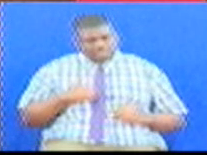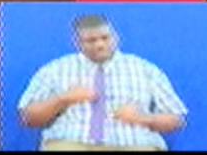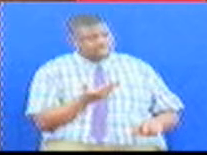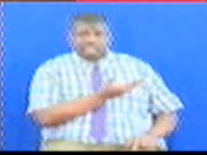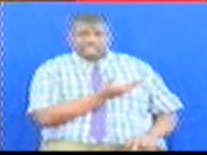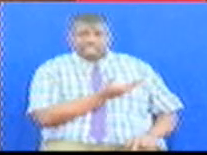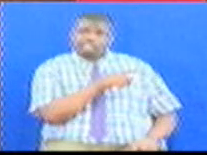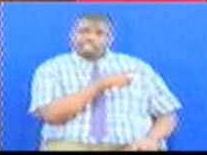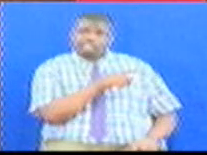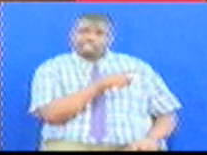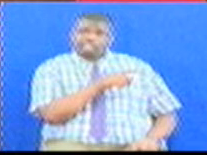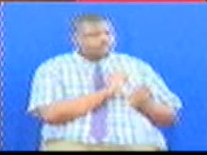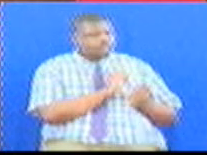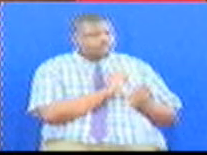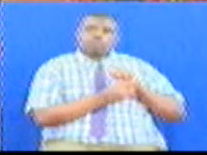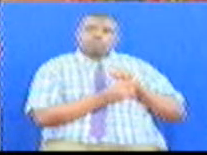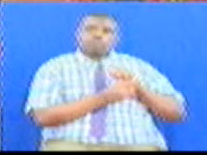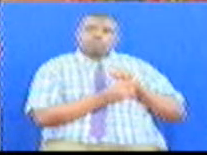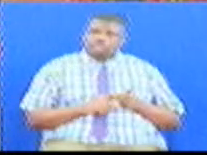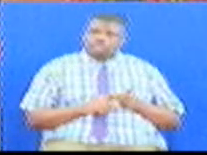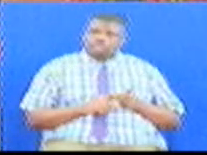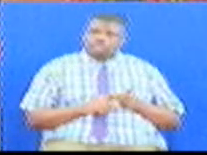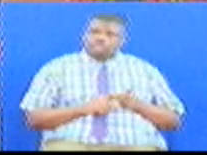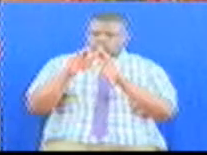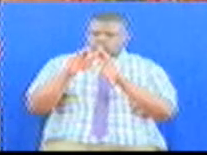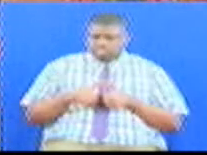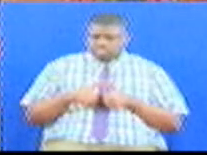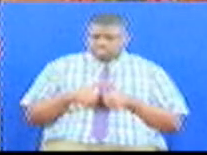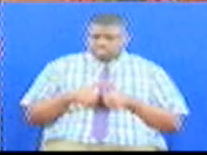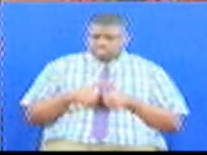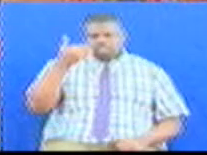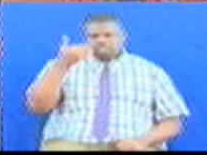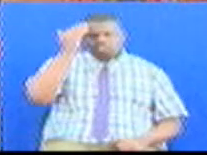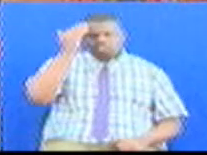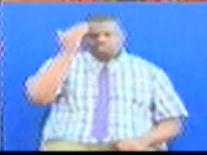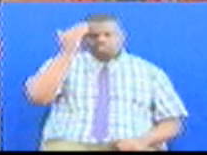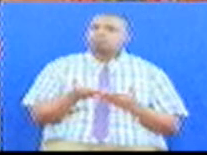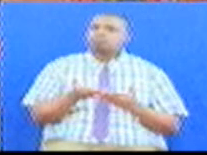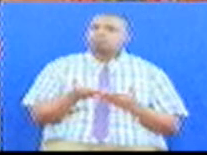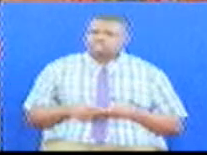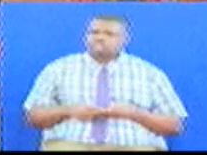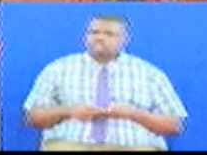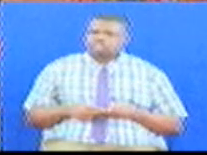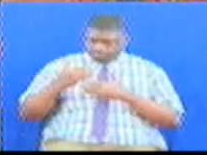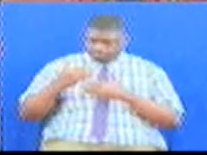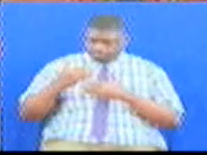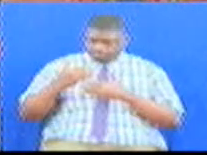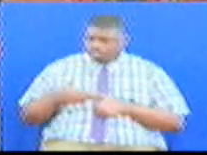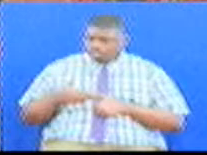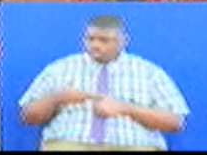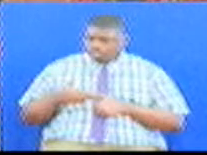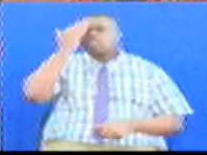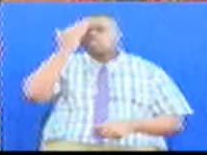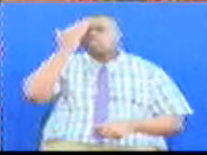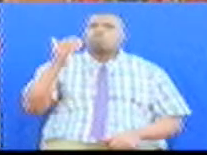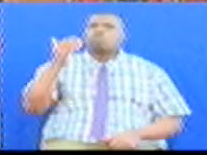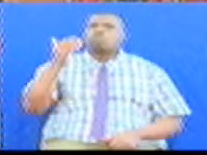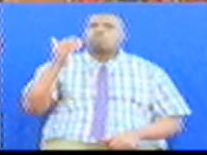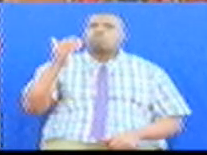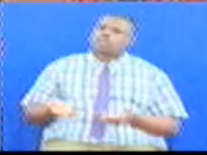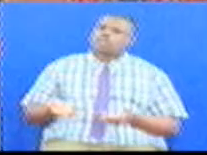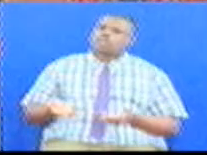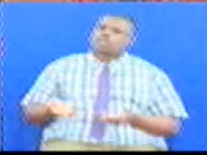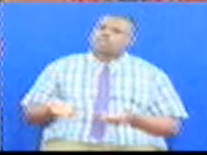zikaje zikabadilishwa na Bunge lako lisitambue chochote. Lakini pia ningependa kujua mipaka ya revision yao ni sheria hizi au wanaweza wakafanya paka